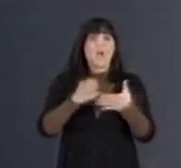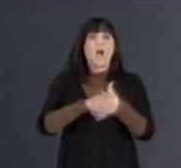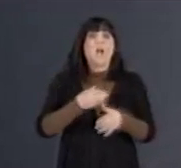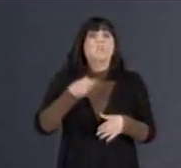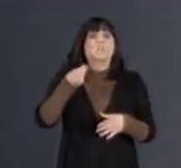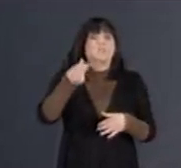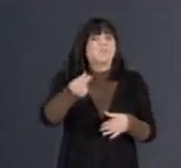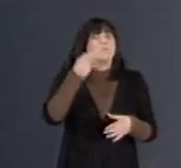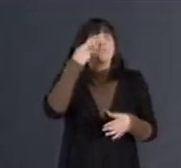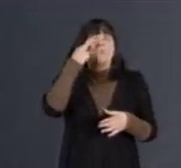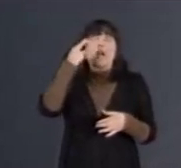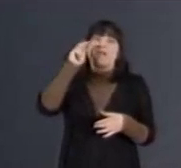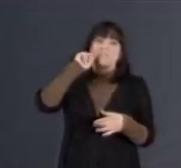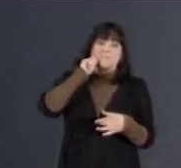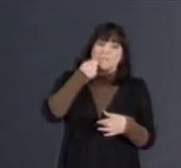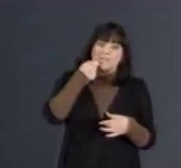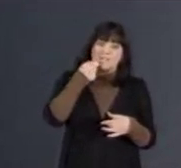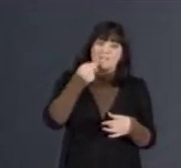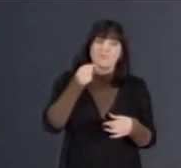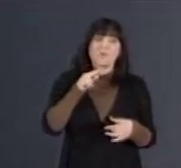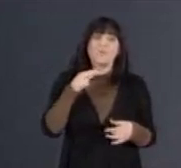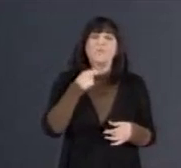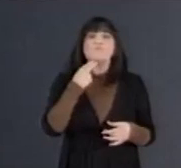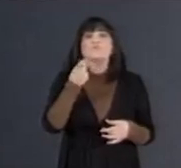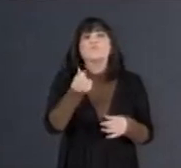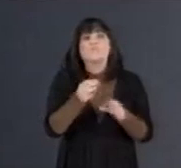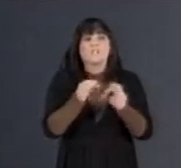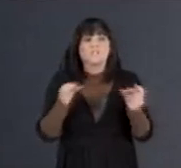ħħidruj, ħieħdruj unjitruj,